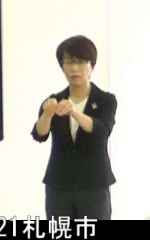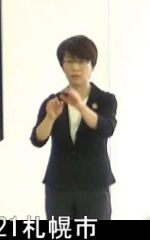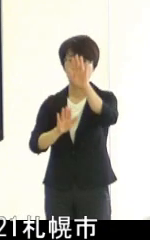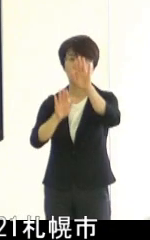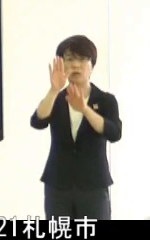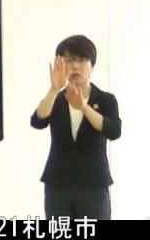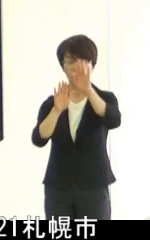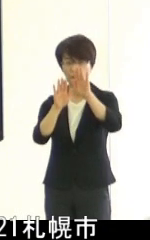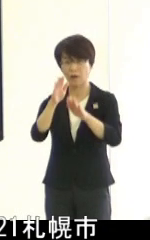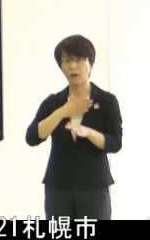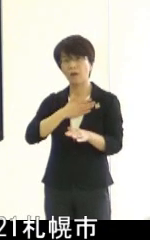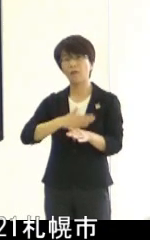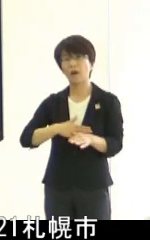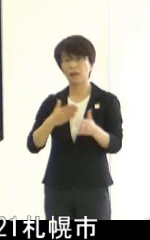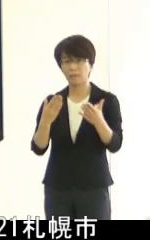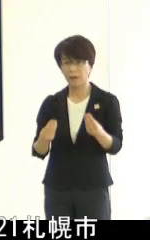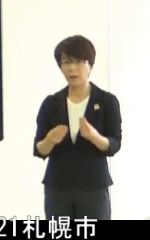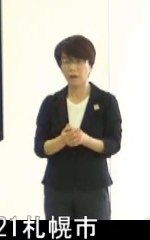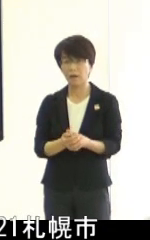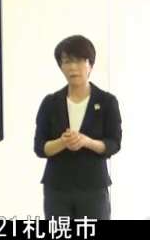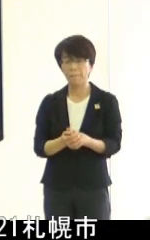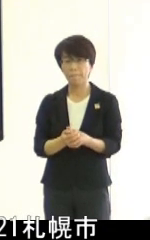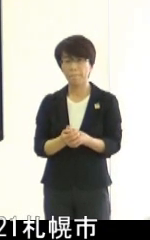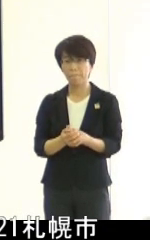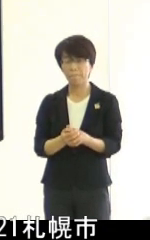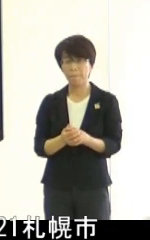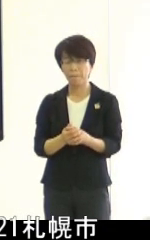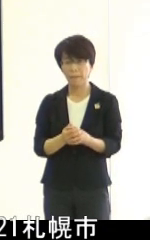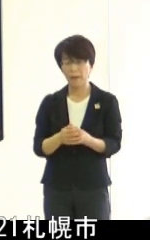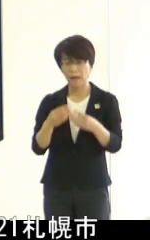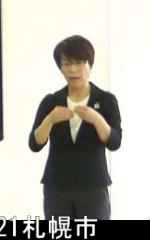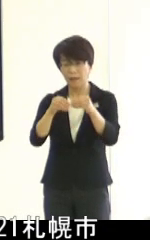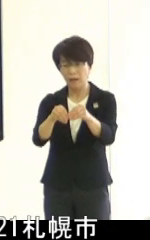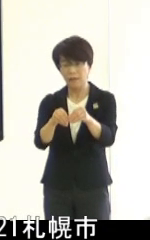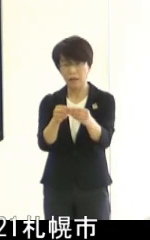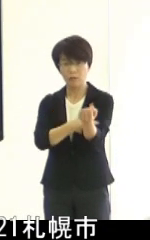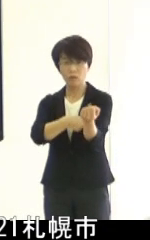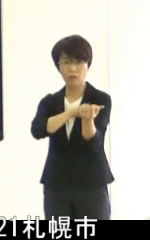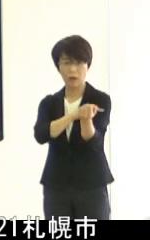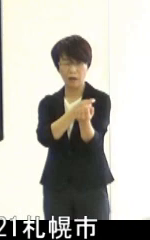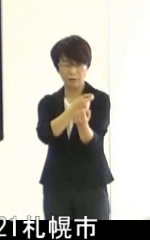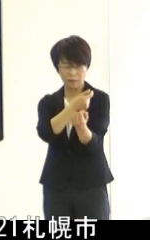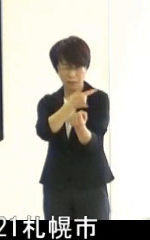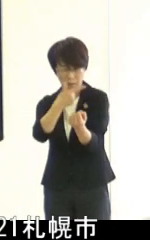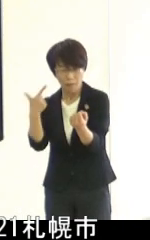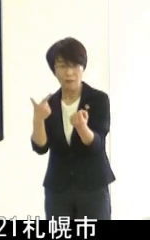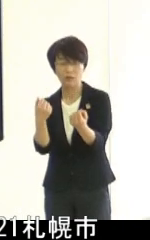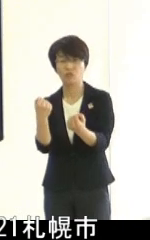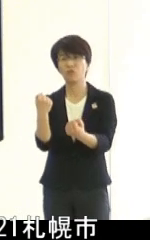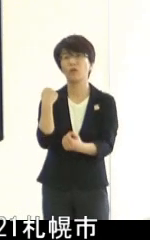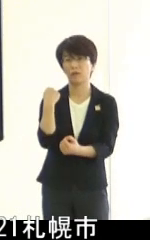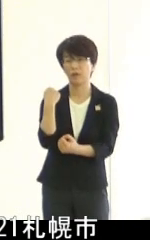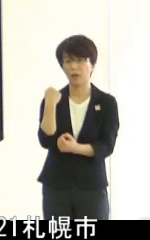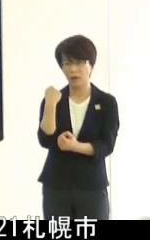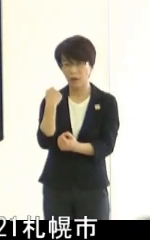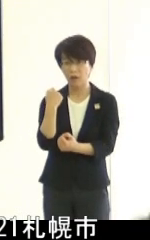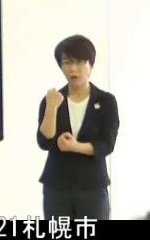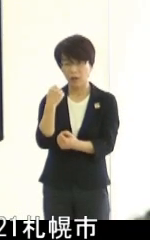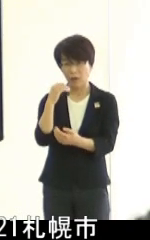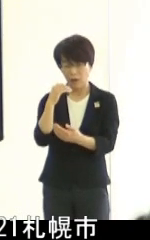ございますので非常に感染力が強いという状況このことをあらためて